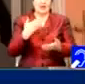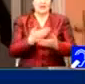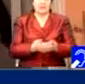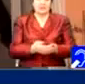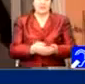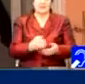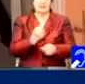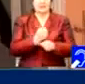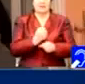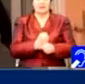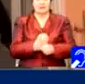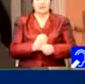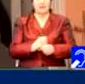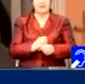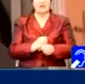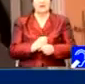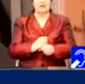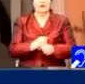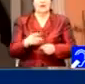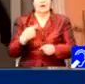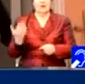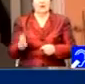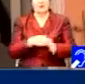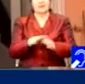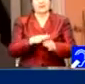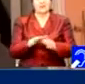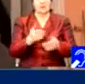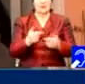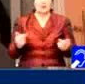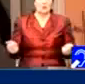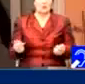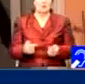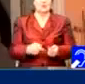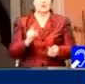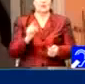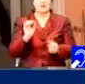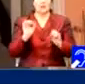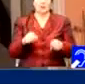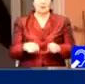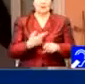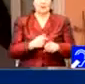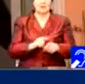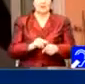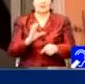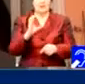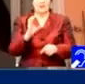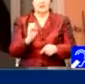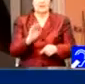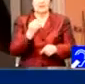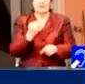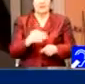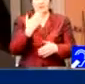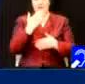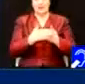îi socializează, de altă parte, pot realiza producția pe care ei o să o cultive în aceste serii sau pe terenurile de